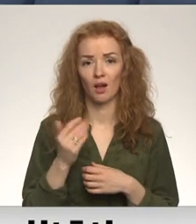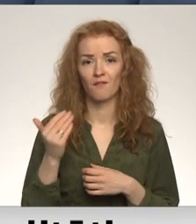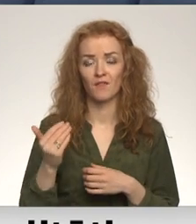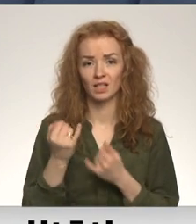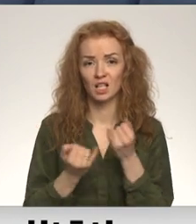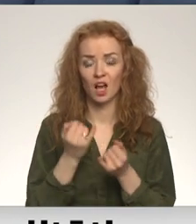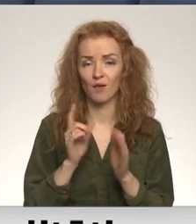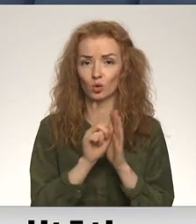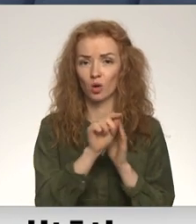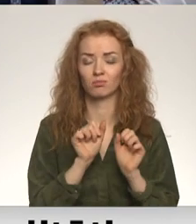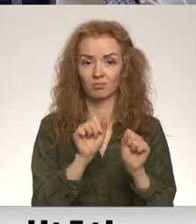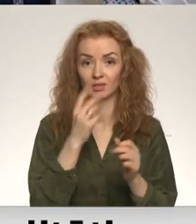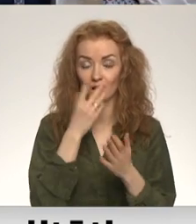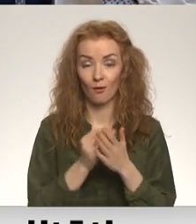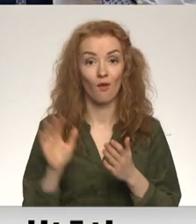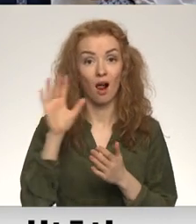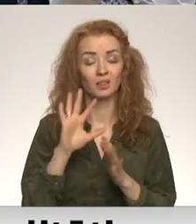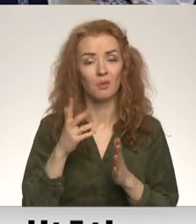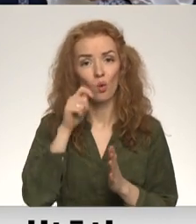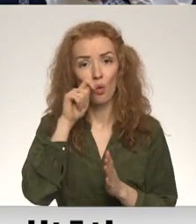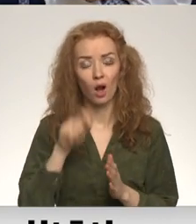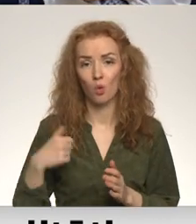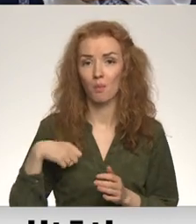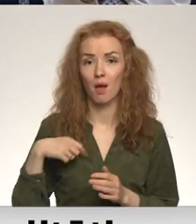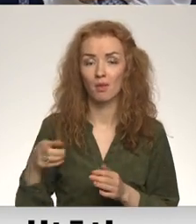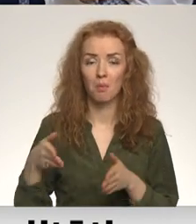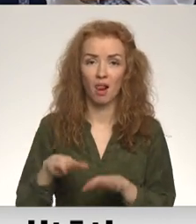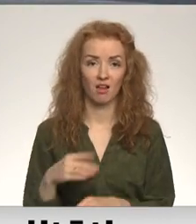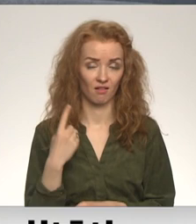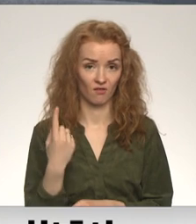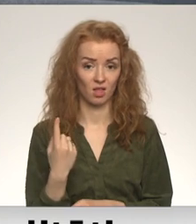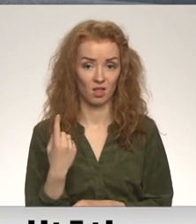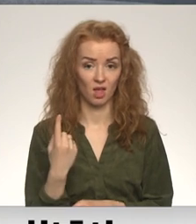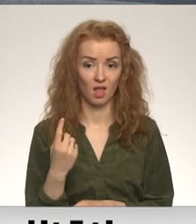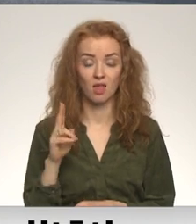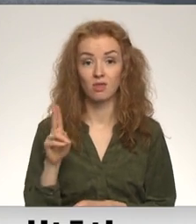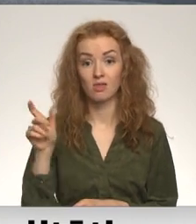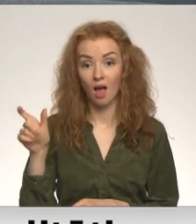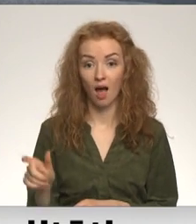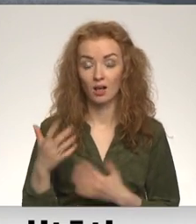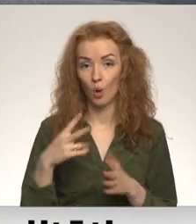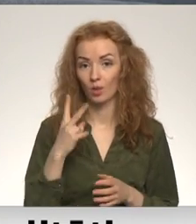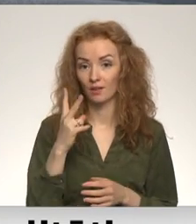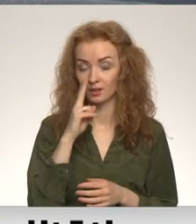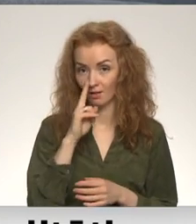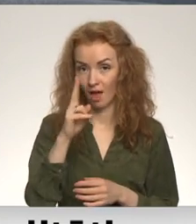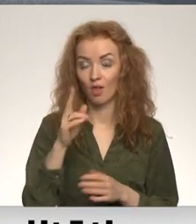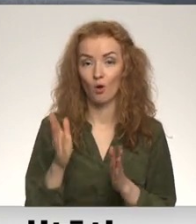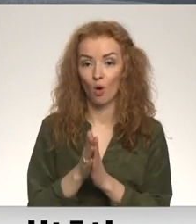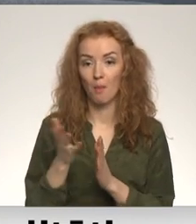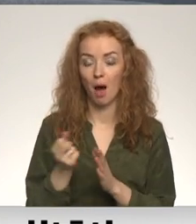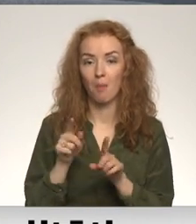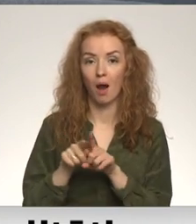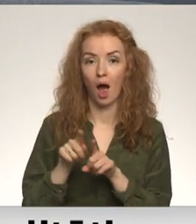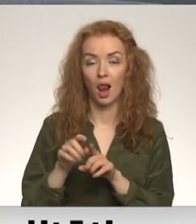jādodas aizstāvēt savu valsti, bet par to, ka ukraiņu meitenei jāpaliek vienai. Nadja, kur gan jau divas nedēļas kopā ar brāļa, sievu